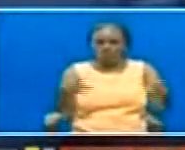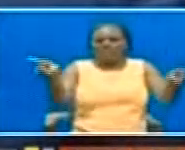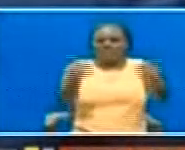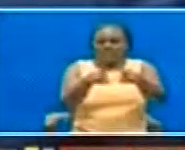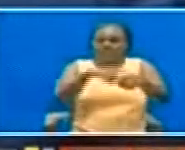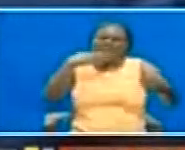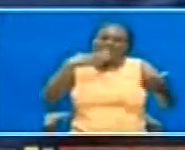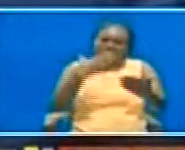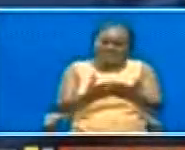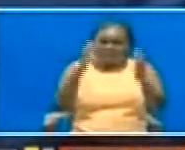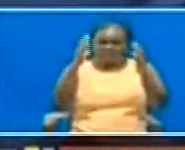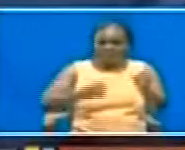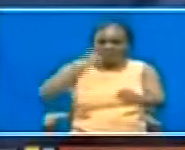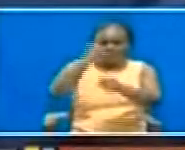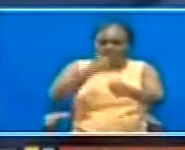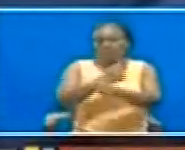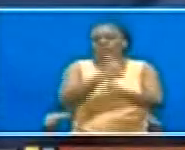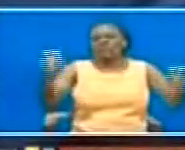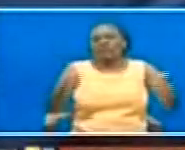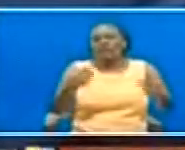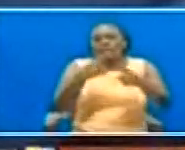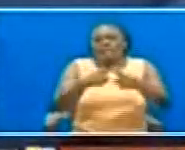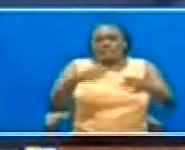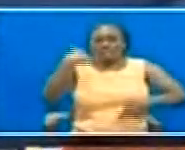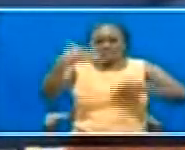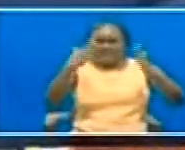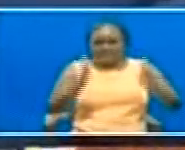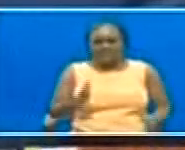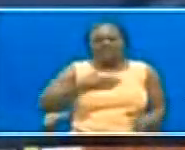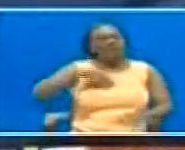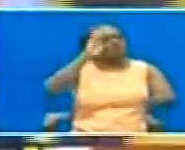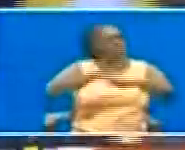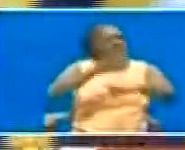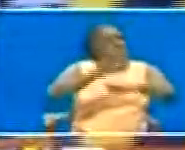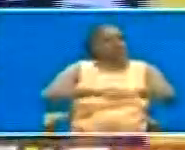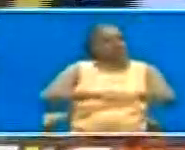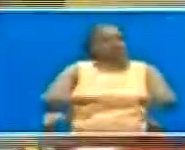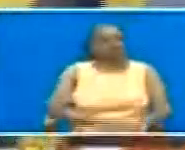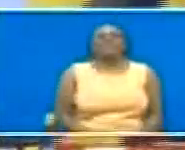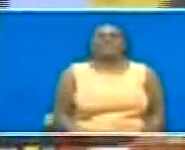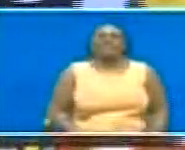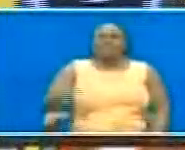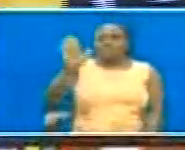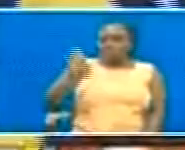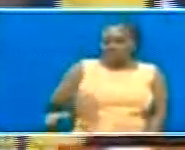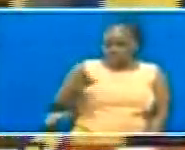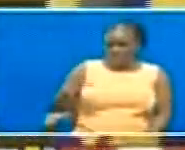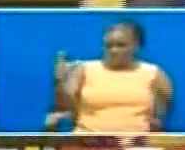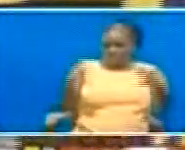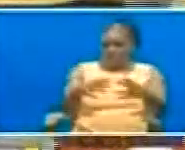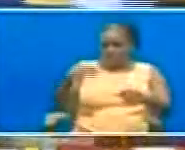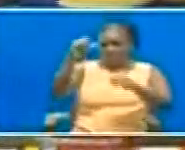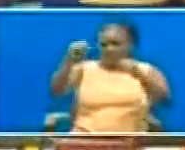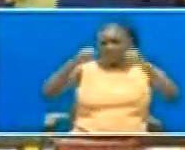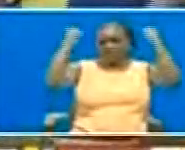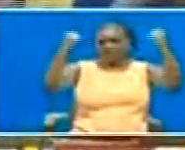naweza washukuru kwa mchezo mzuri, lakini wachezaji wangu walikuwa wazuri zaidi. Katika upande wa kinadada, mabingwa